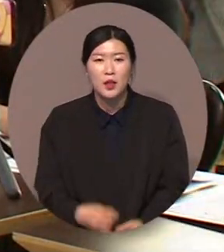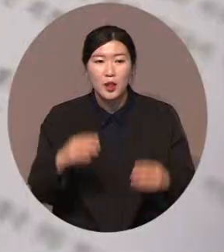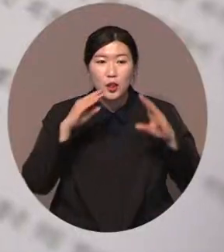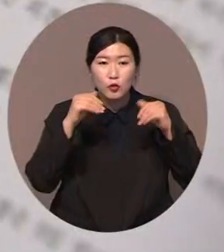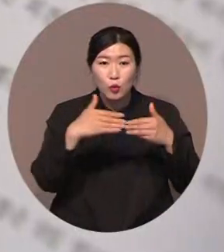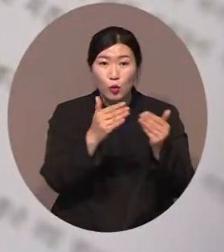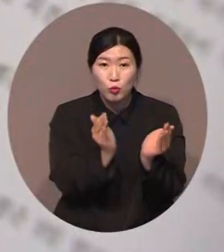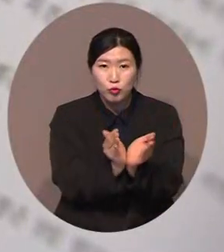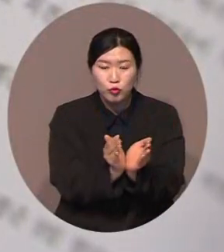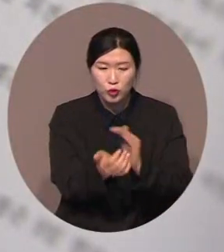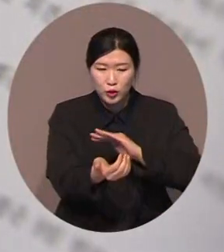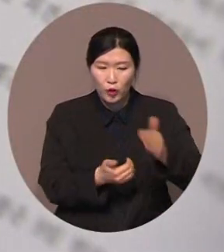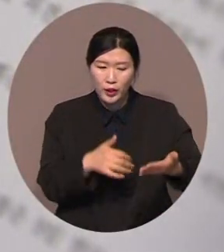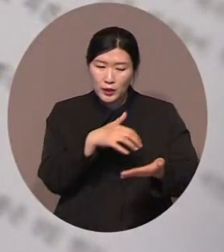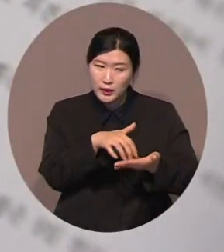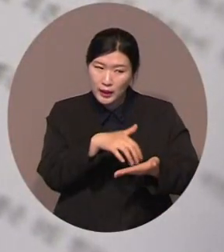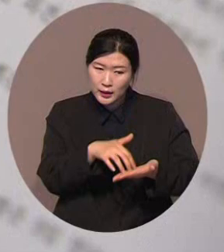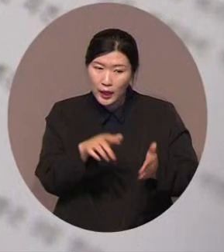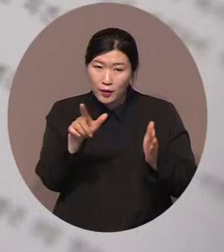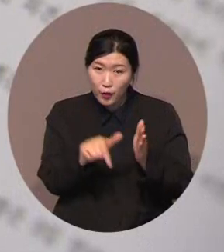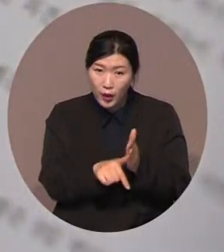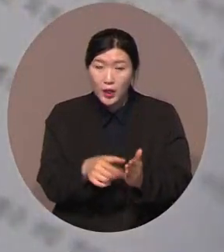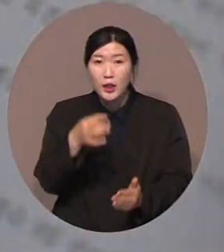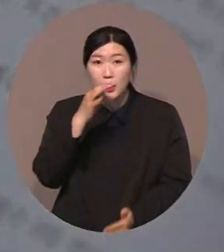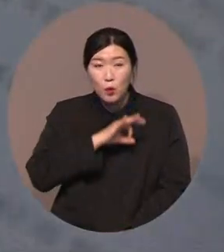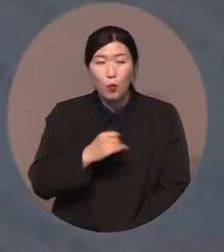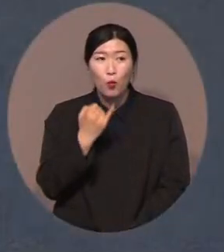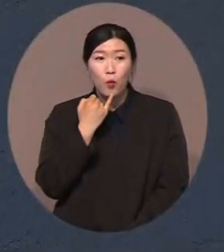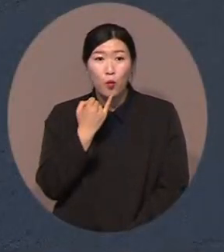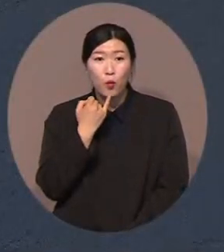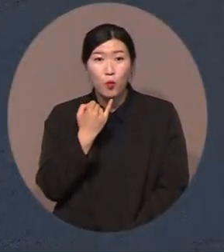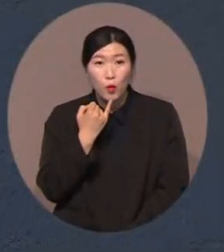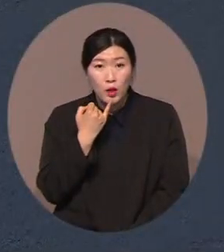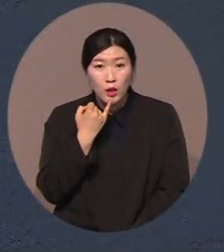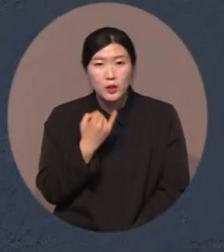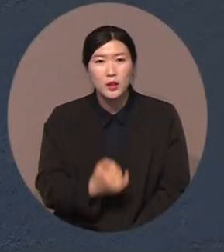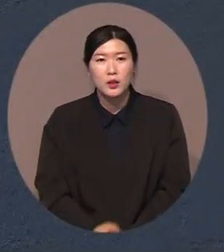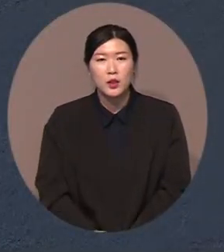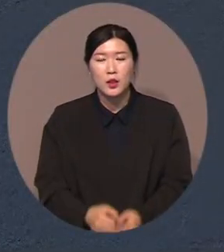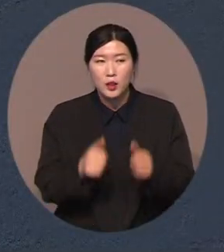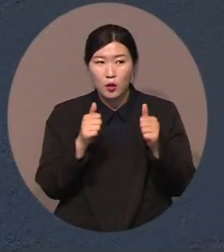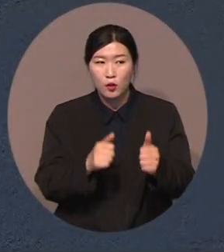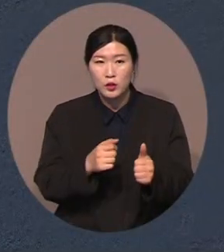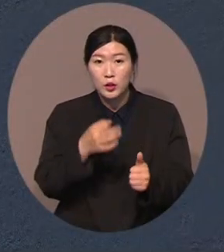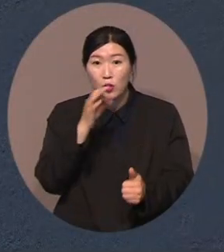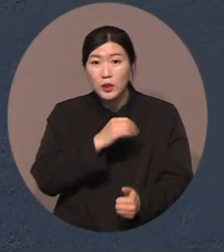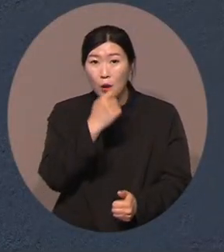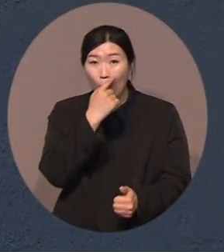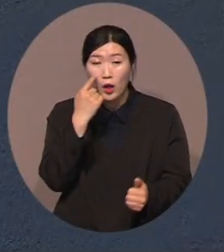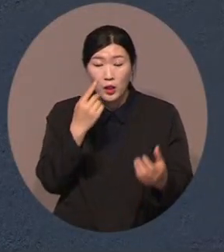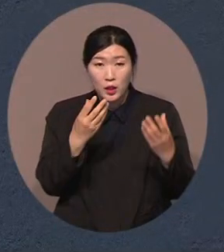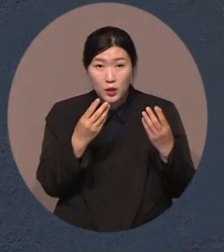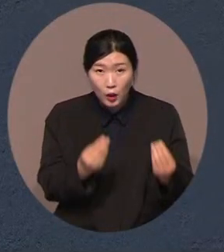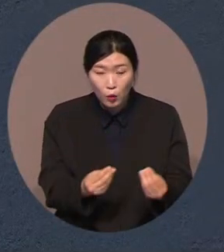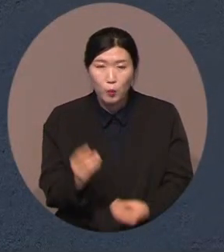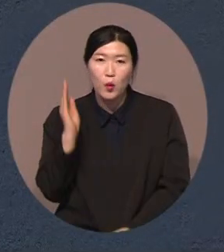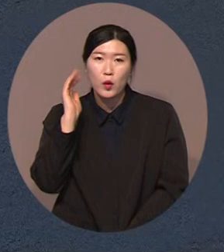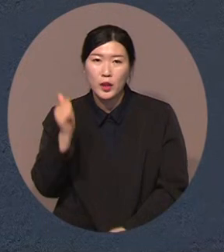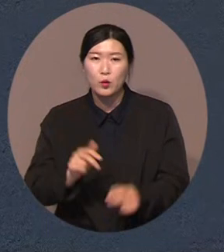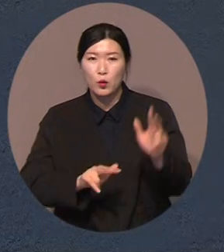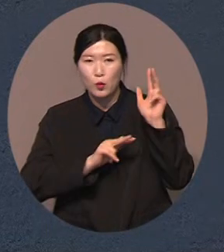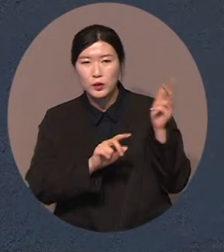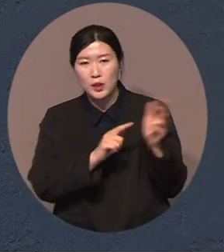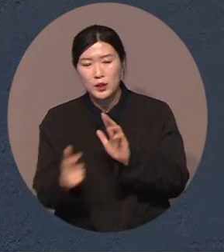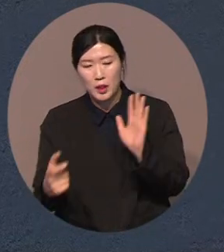국토교통부 사전타당성 조사에선 비용 대비 편익이 기준치인 1을 넘기면서 경제성이 있는 것으로 나왔고 대통령